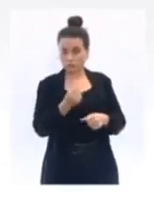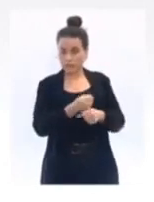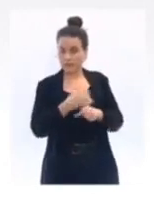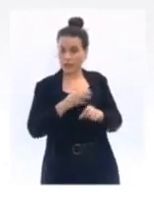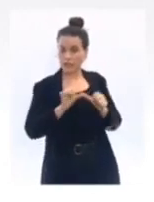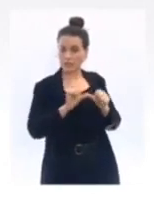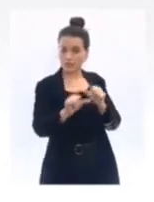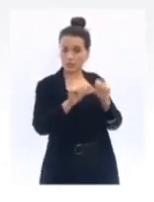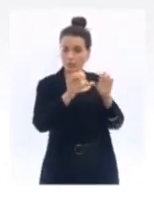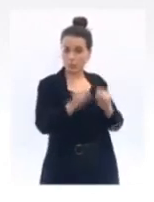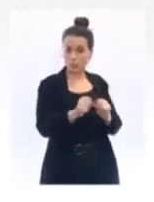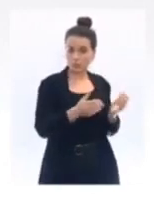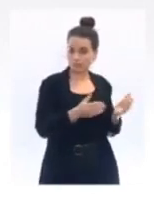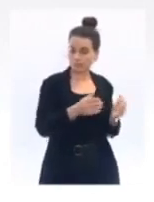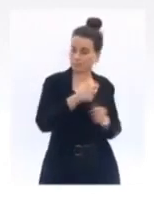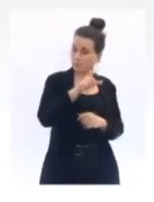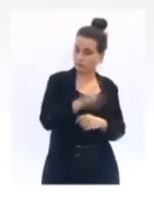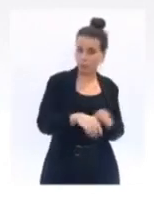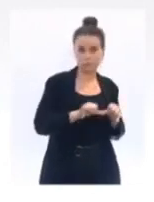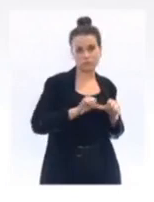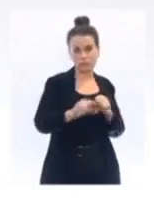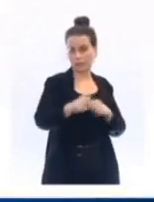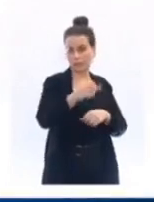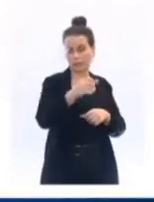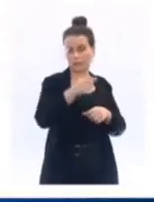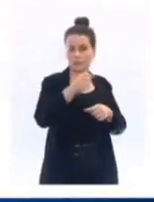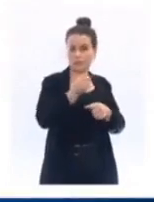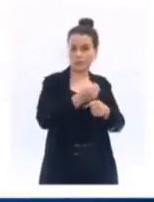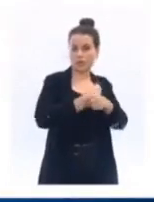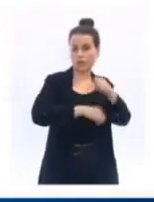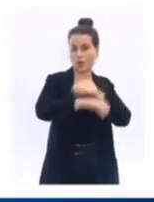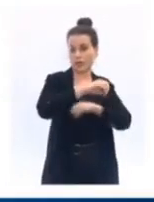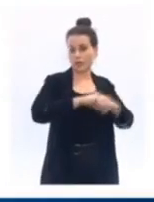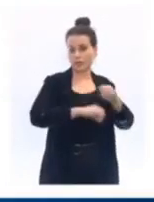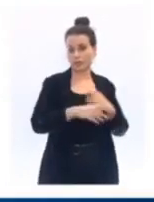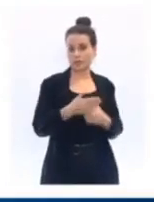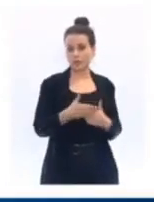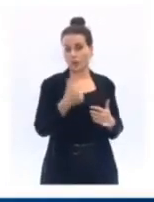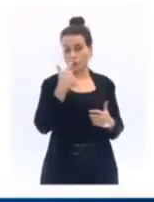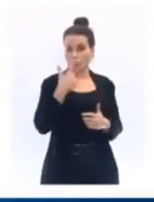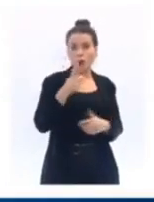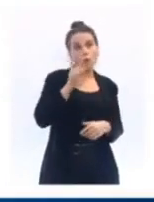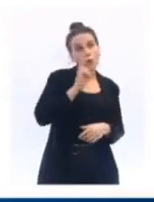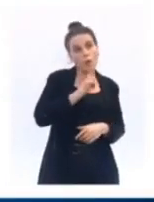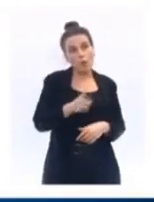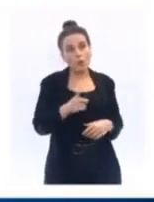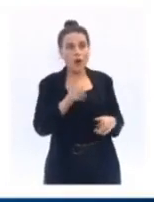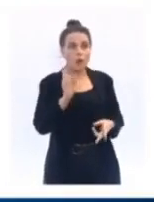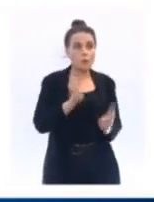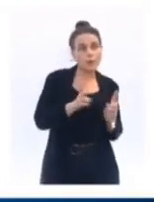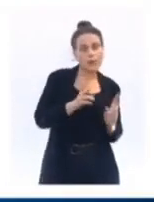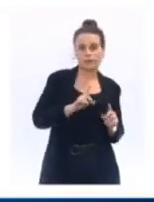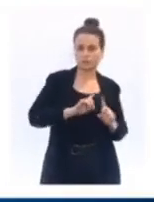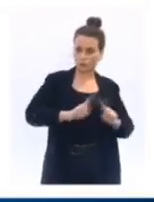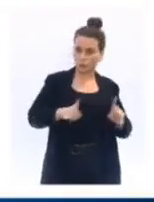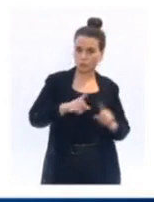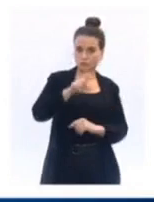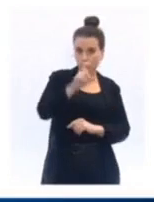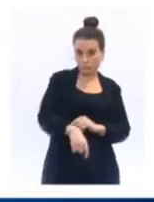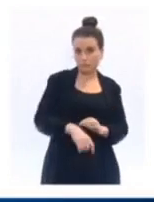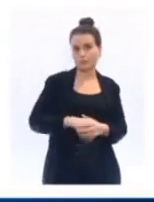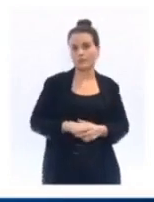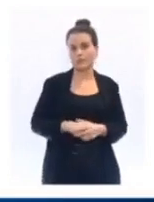en entreprise. La règle est la suivante. Premier cas de figure, un travailleur qui peut